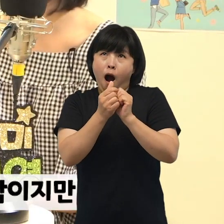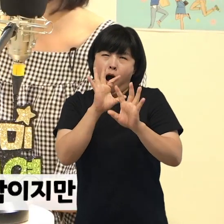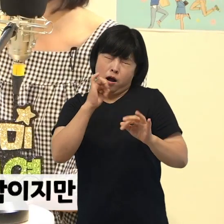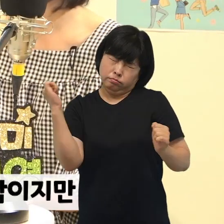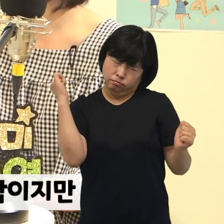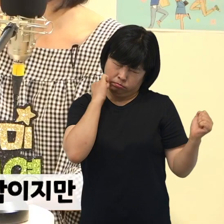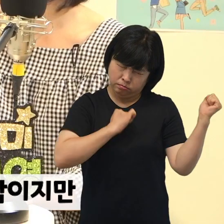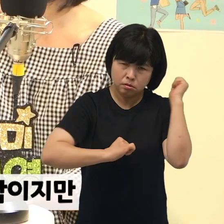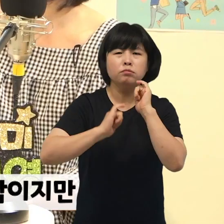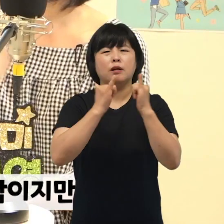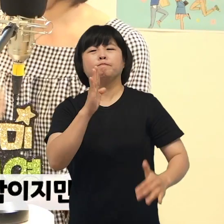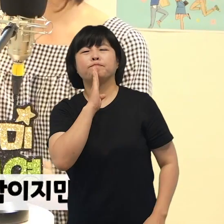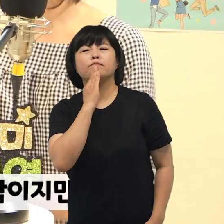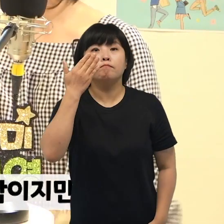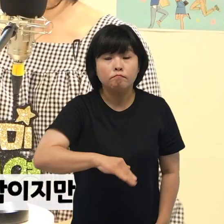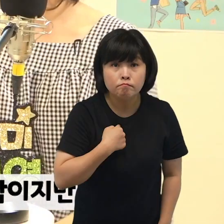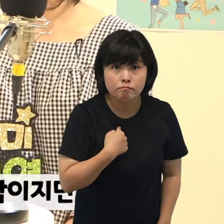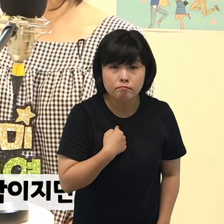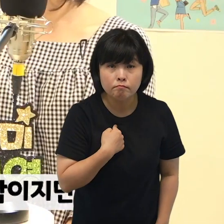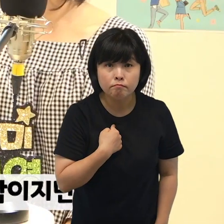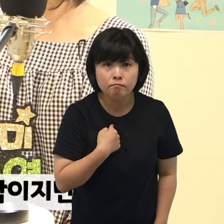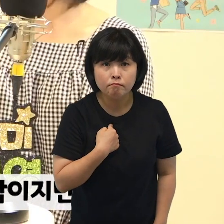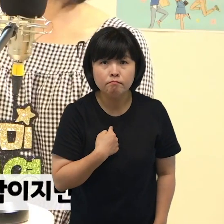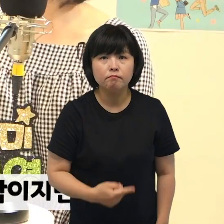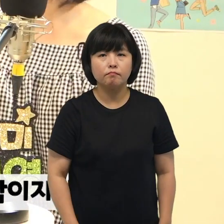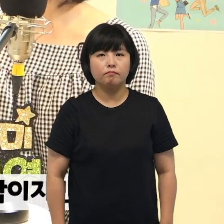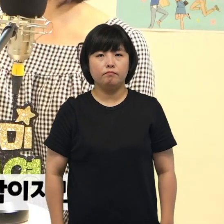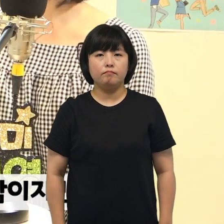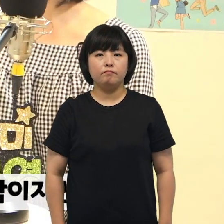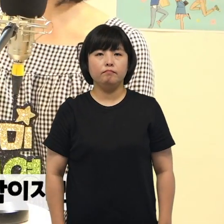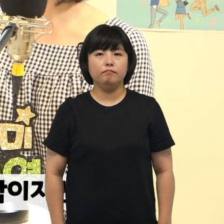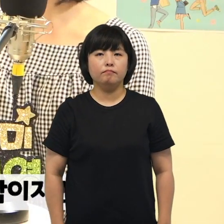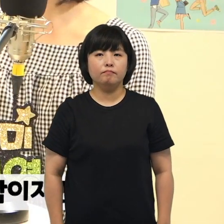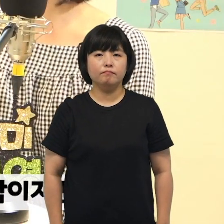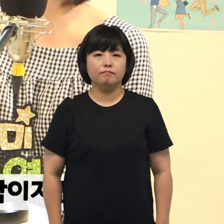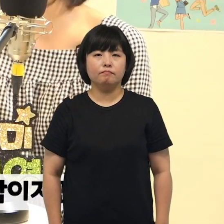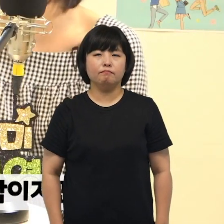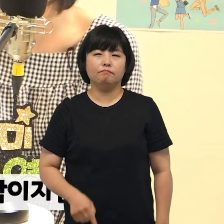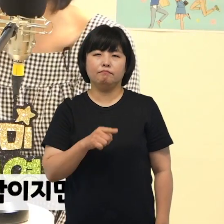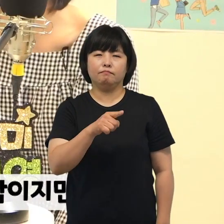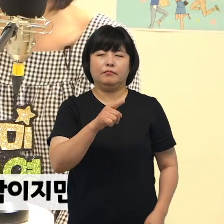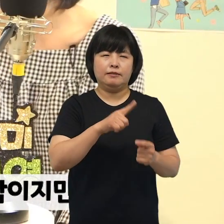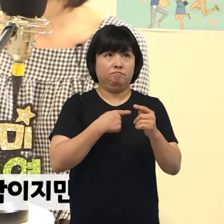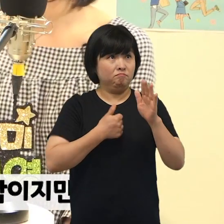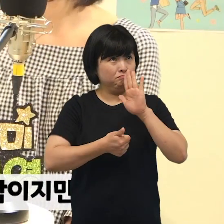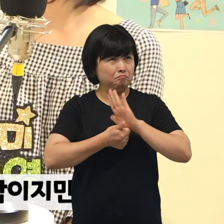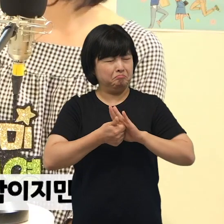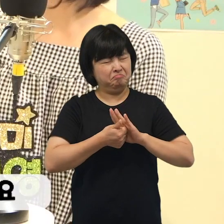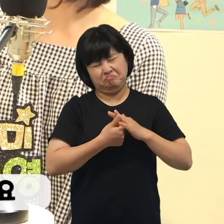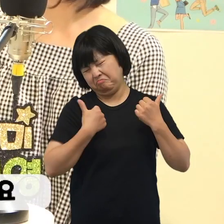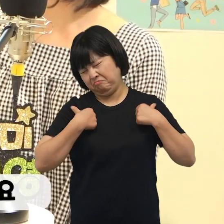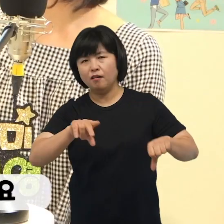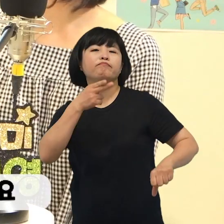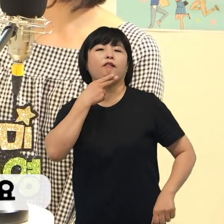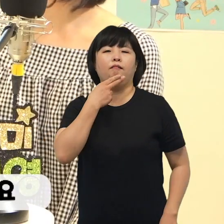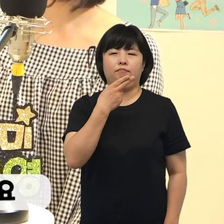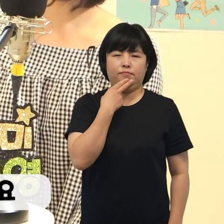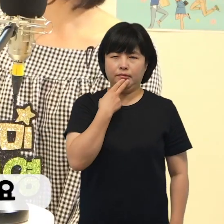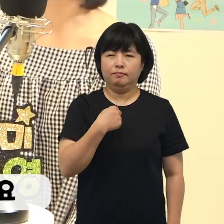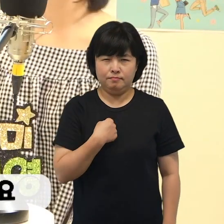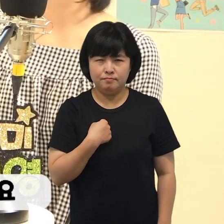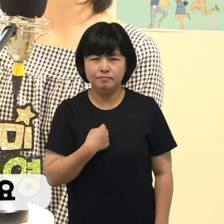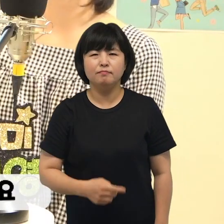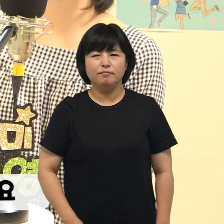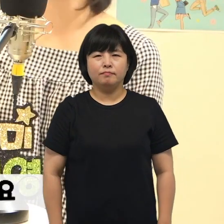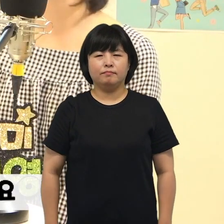왔습니다. 저는 주식으로 지금 꽤나 많이 잃은 사람이지만 아직도 그 희망을